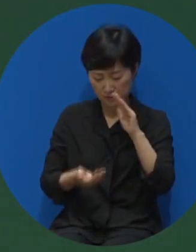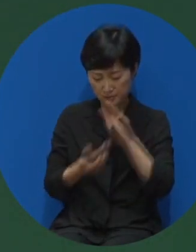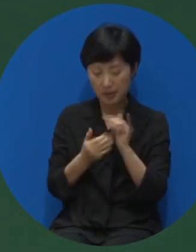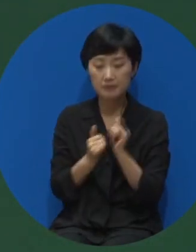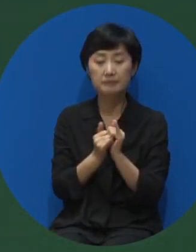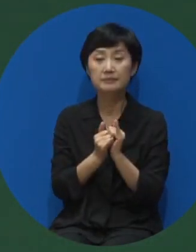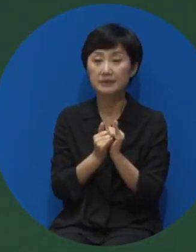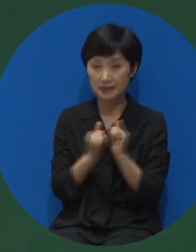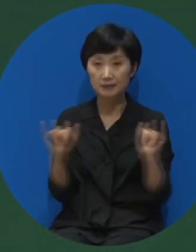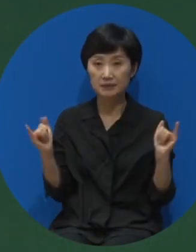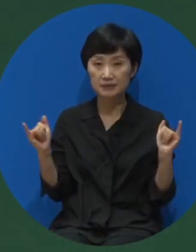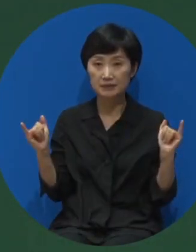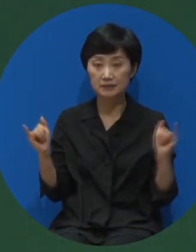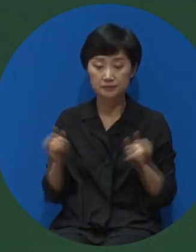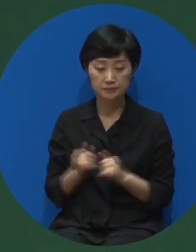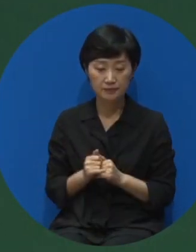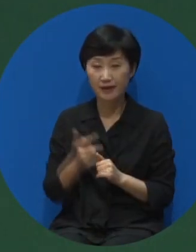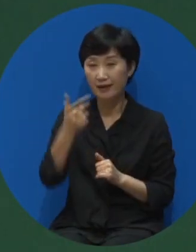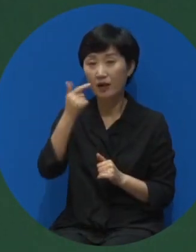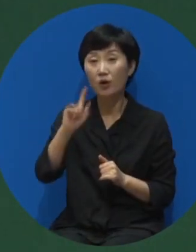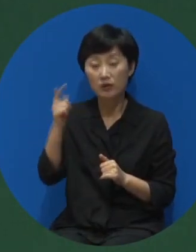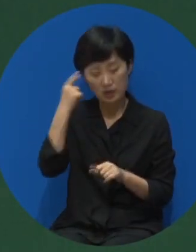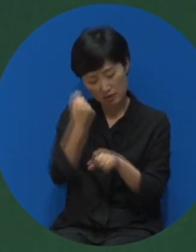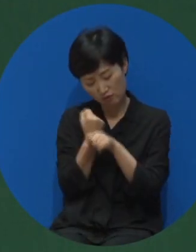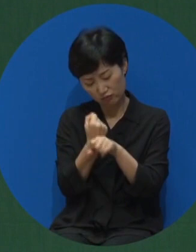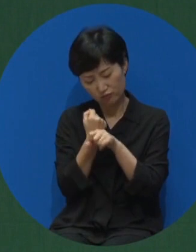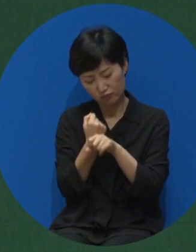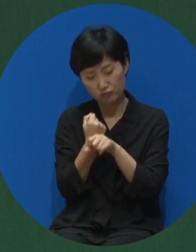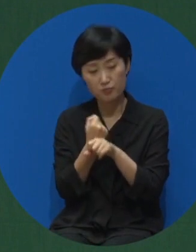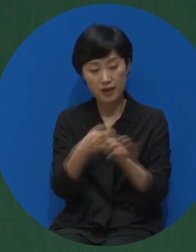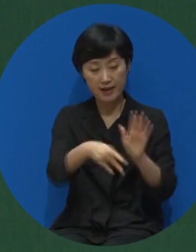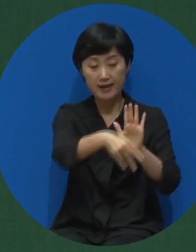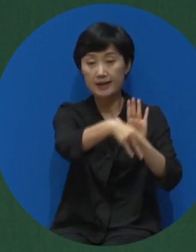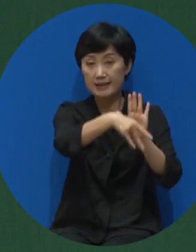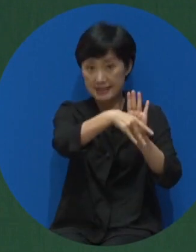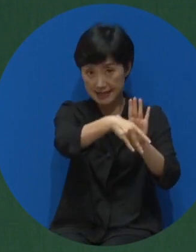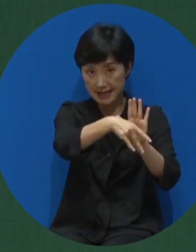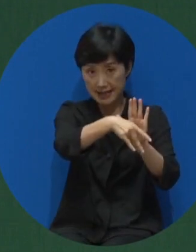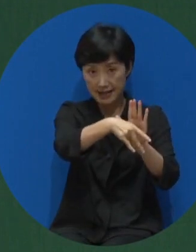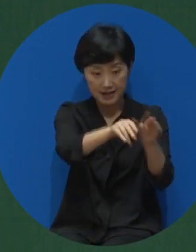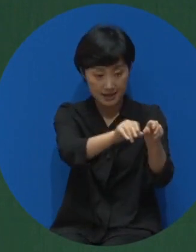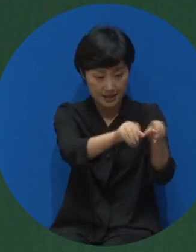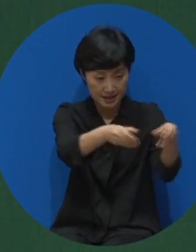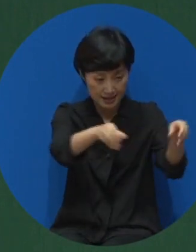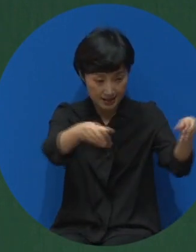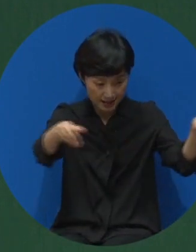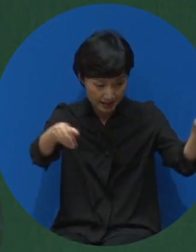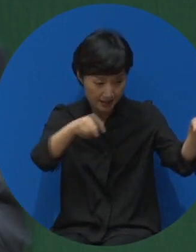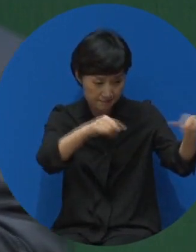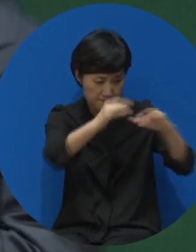그때는 성경이 따로따로 있잖아요. 두루마리 이사야서를 연구한 거예요.